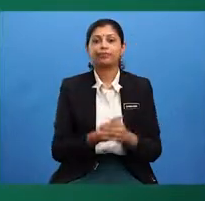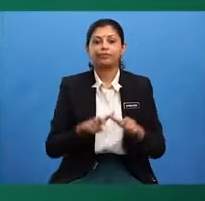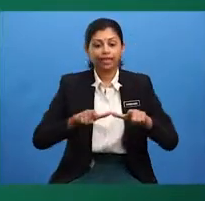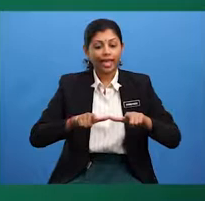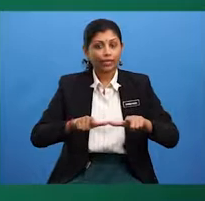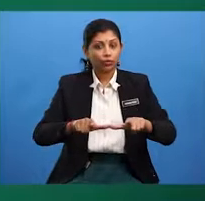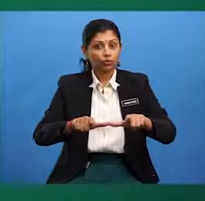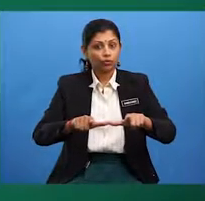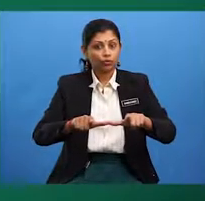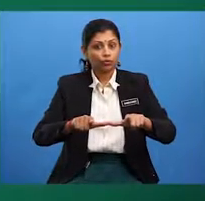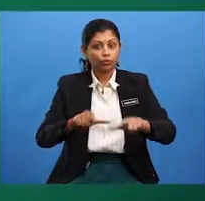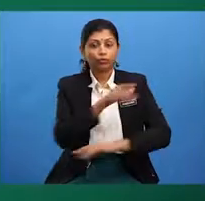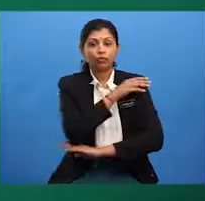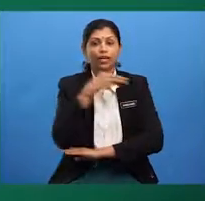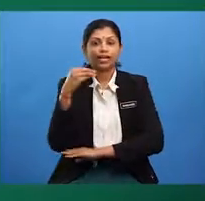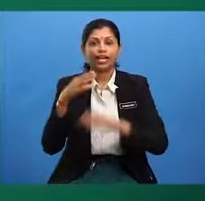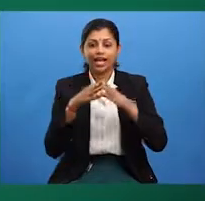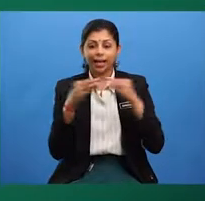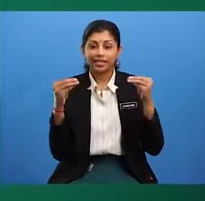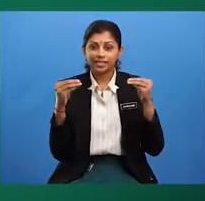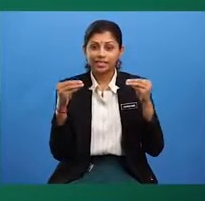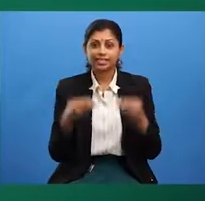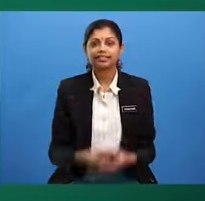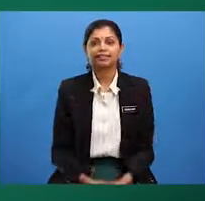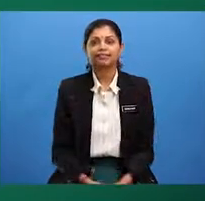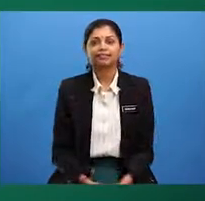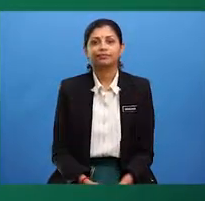kayu dan kapas.